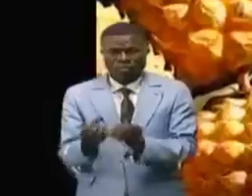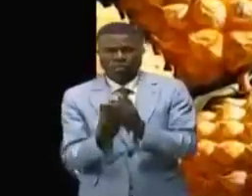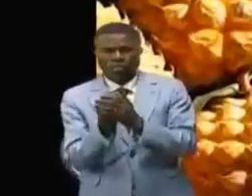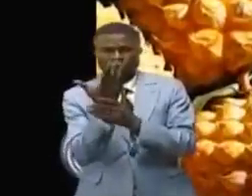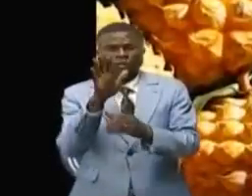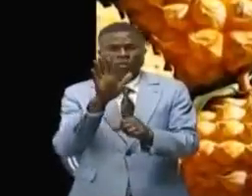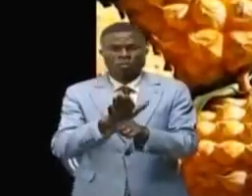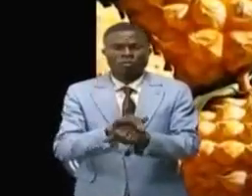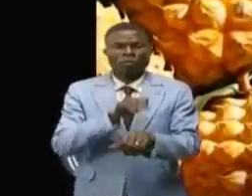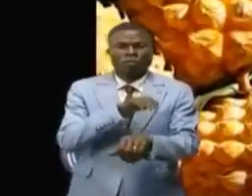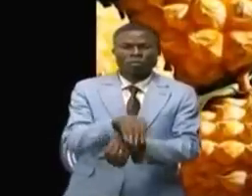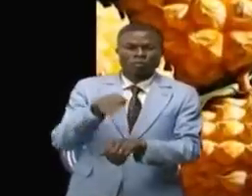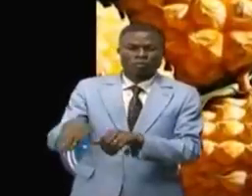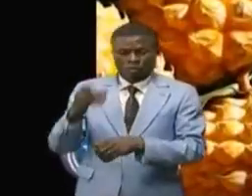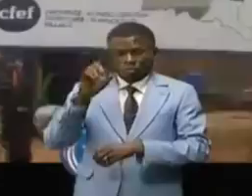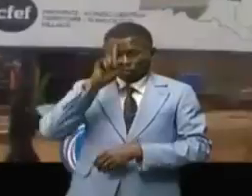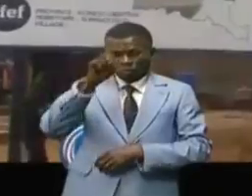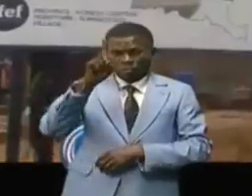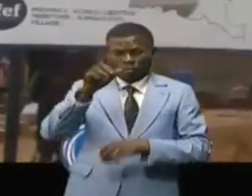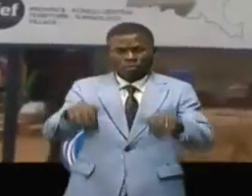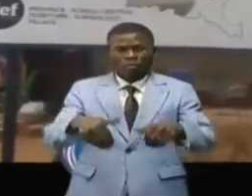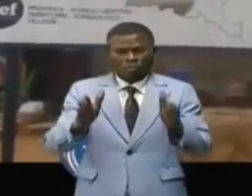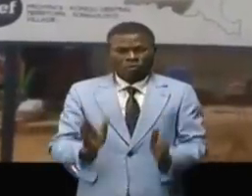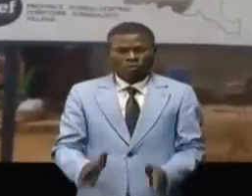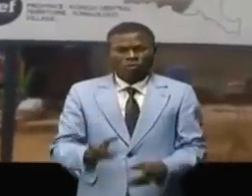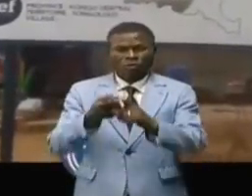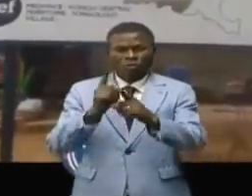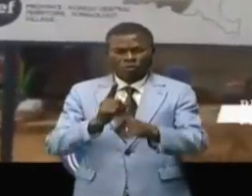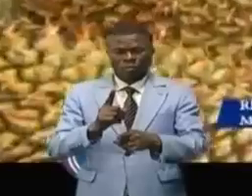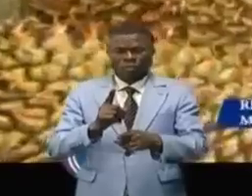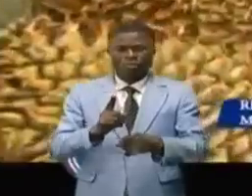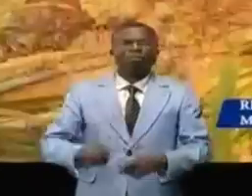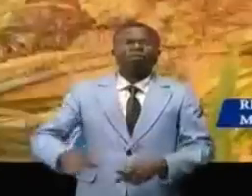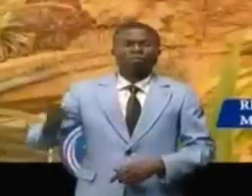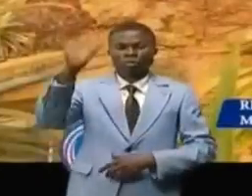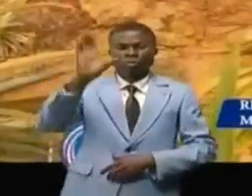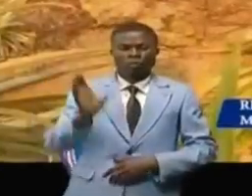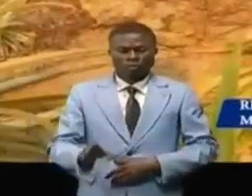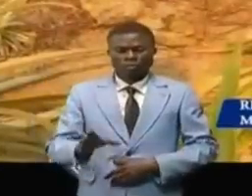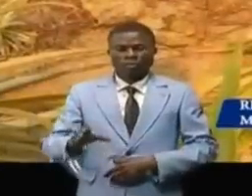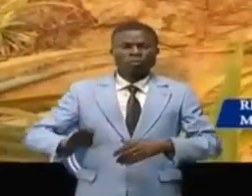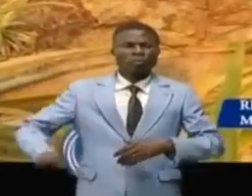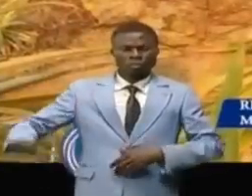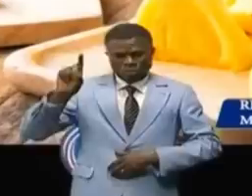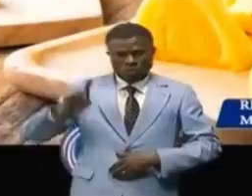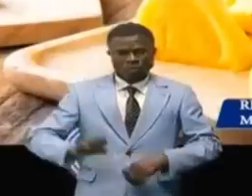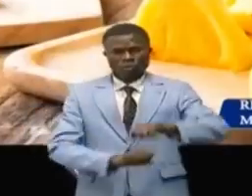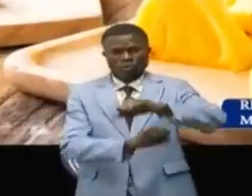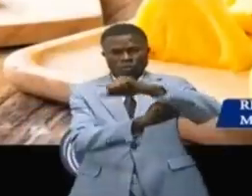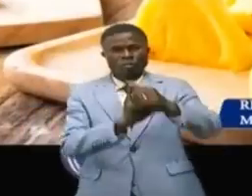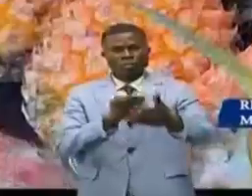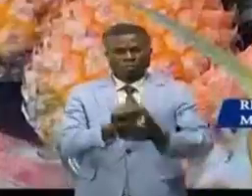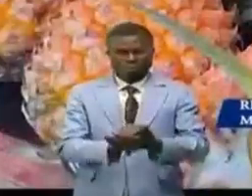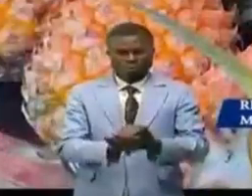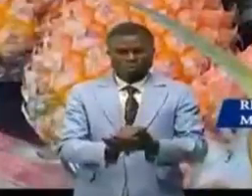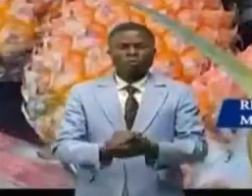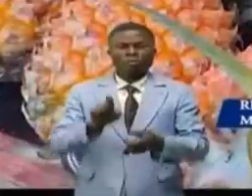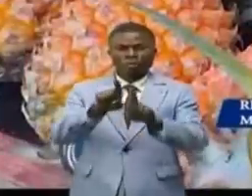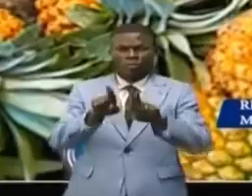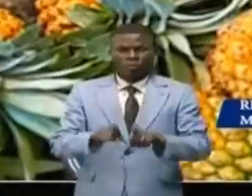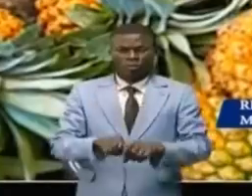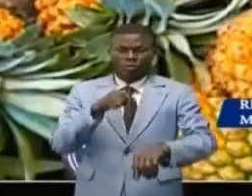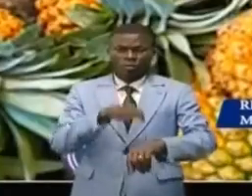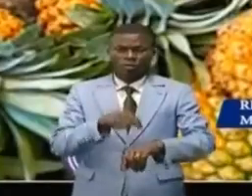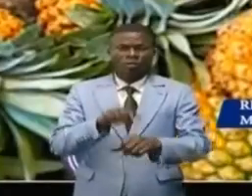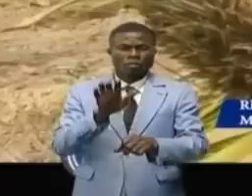rejetons voilà une intelligence agricole que doit soutenir le gouvernement de la République ailleurs on appellerait cela la grâce divine ou une saison